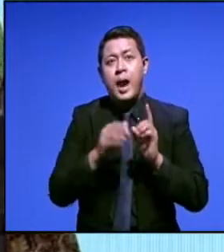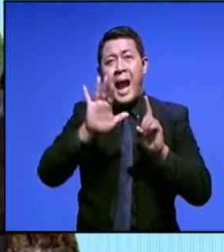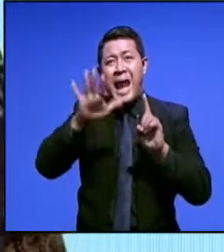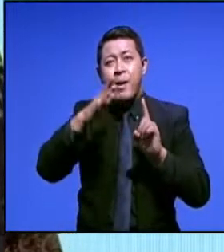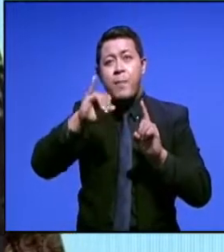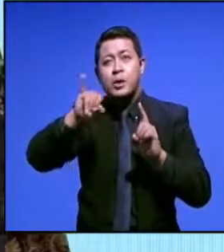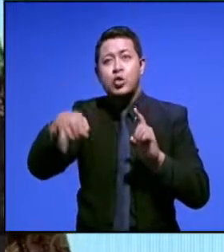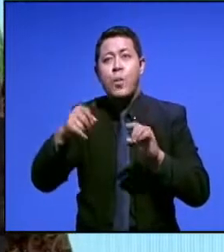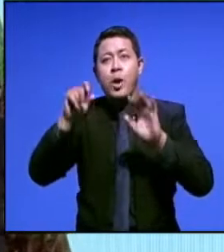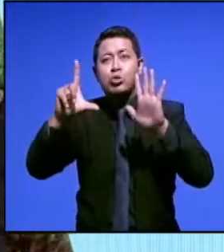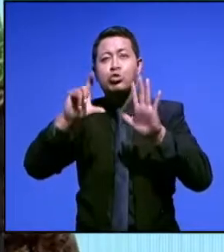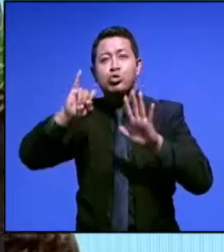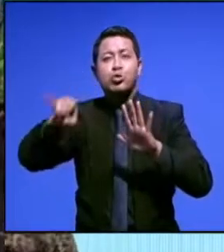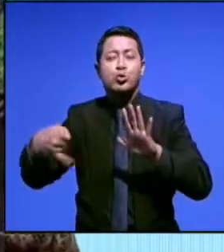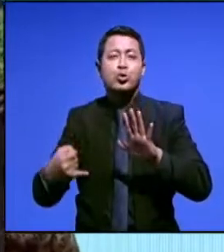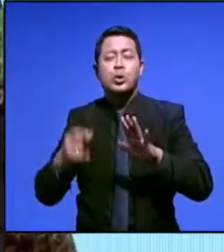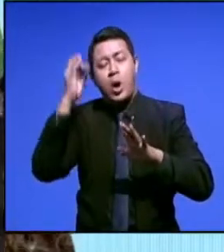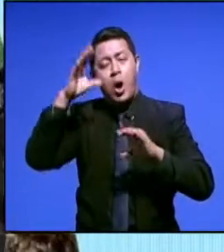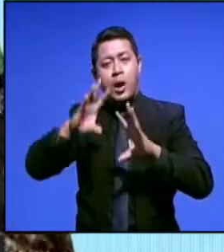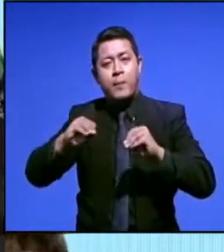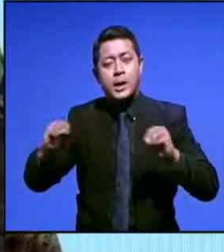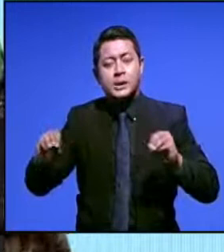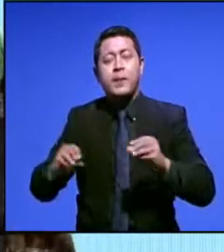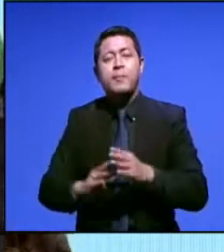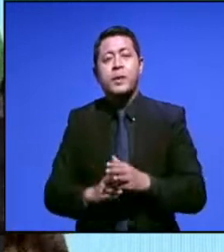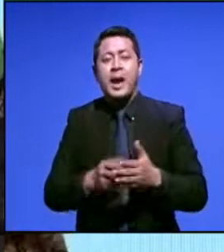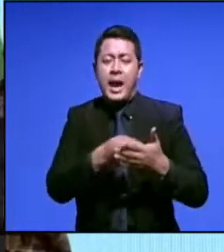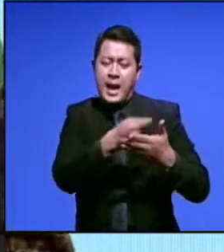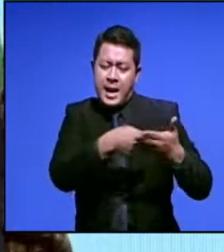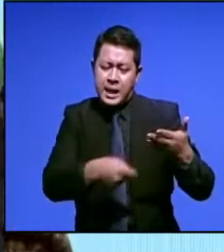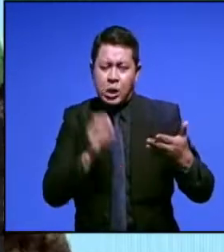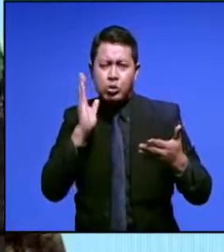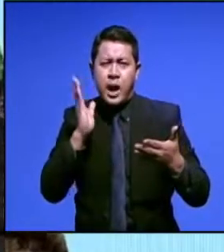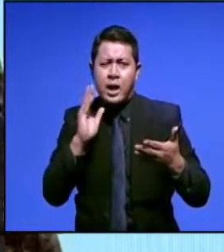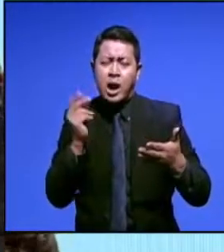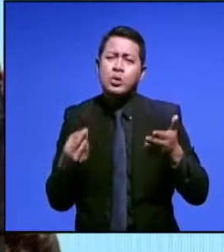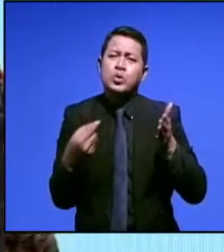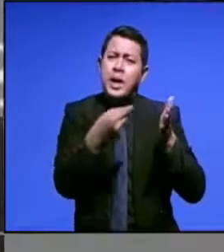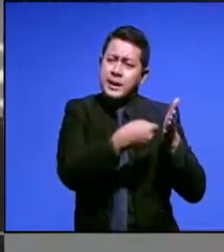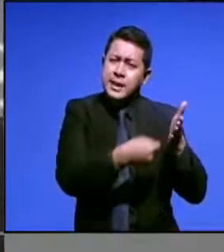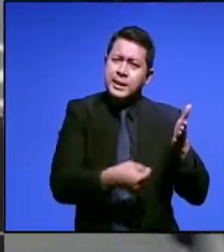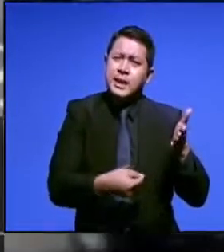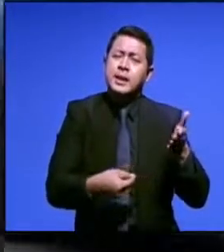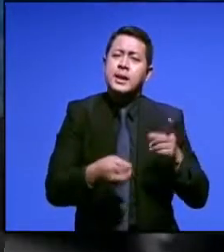15,7 juta pekerja. Jadi datanya sudah ada karena sudah tercatat di BP Jam